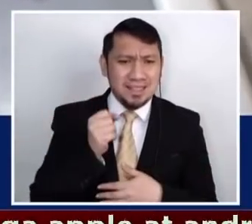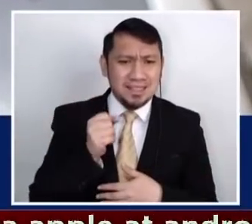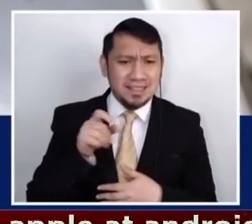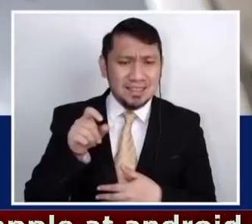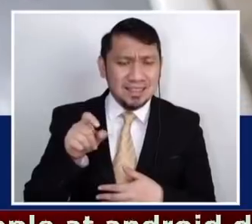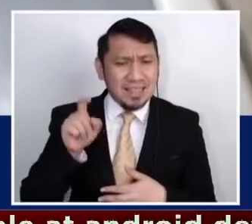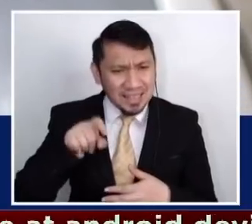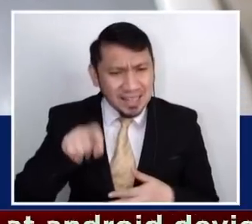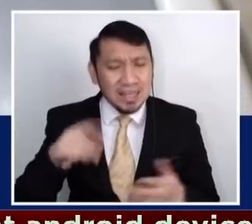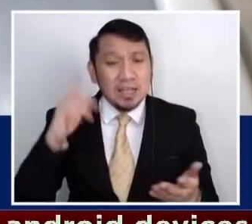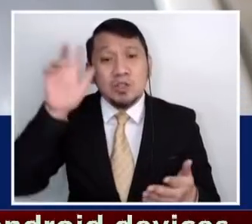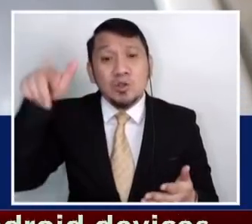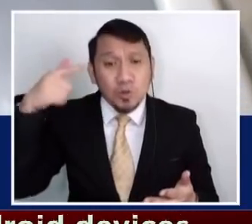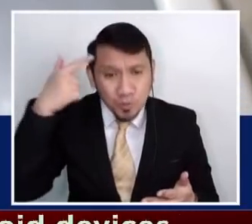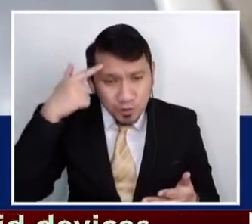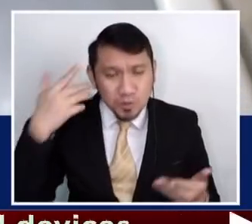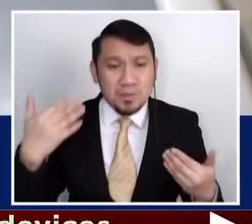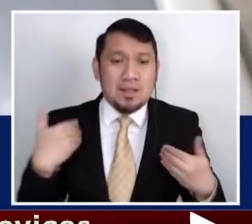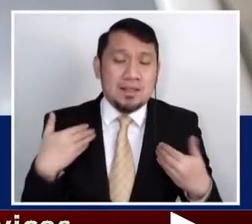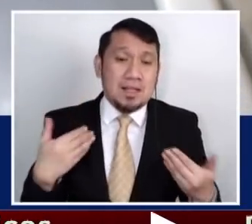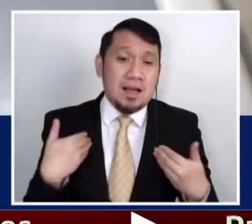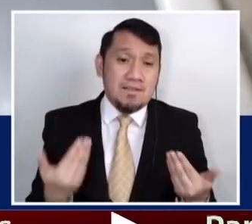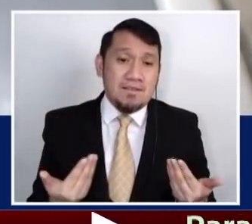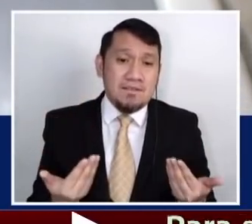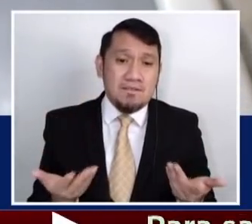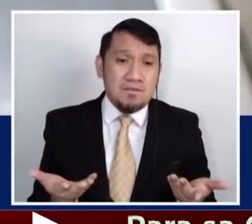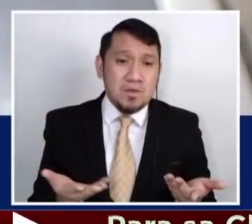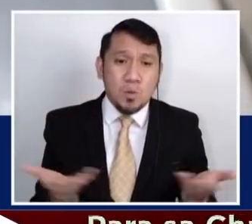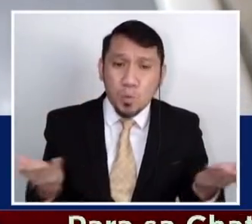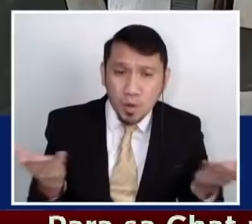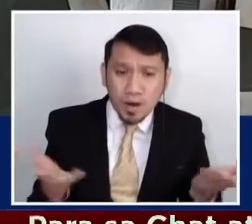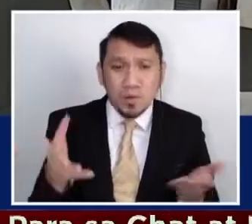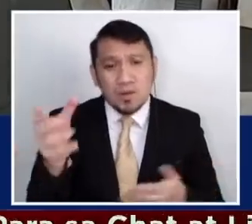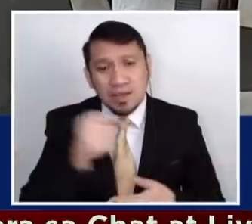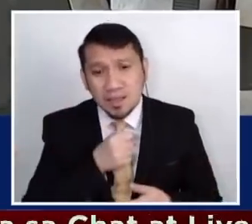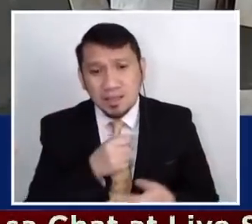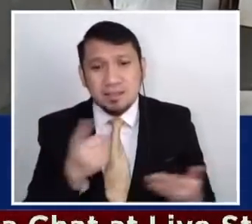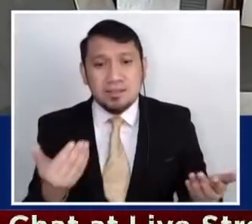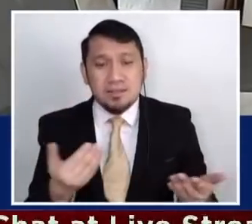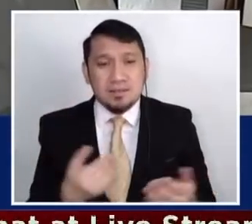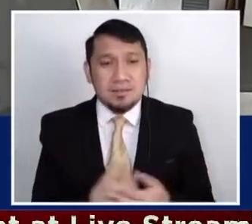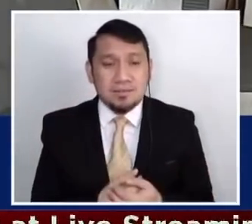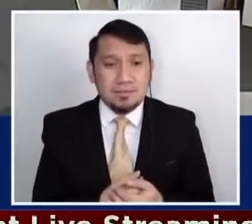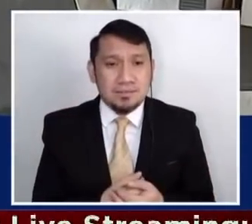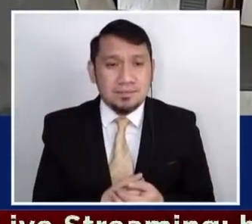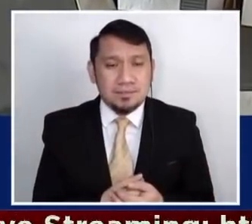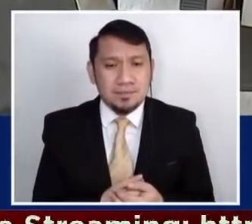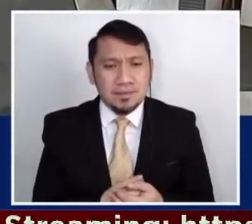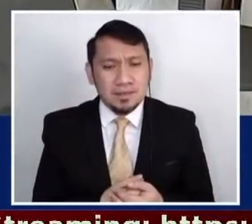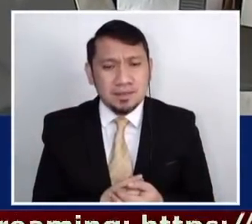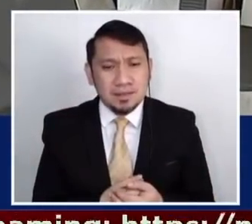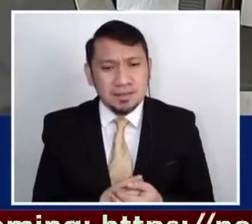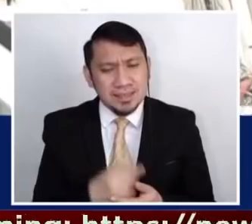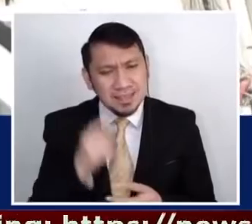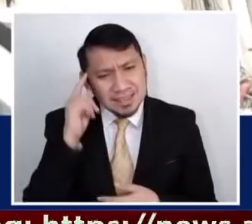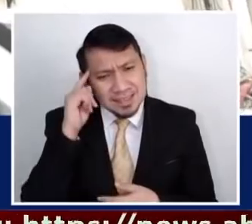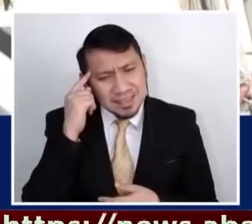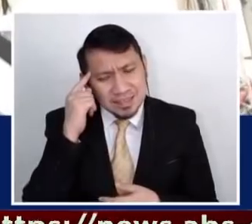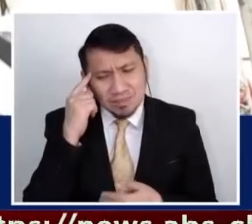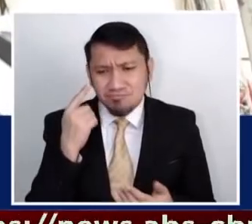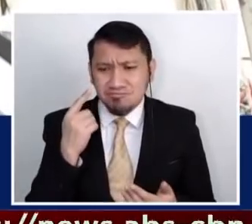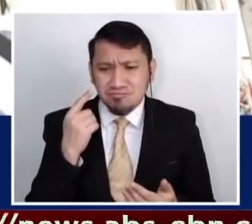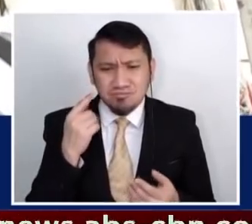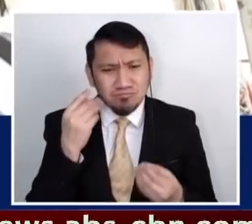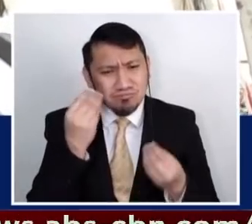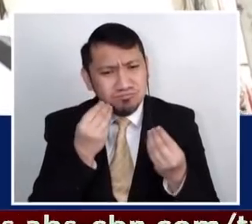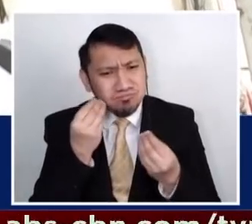yung public announcement na dito mo siya kukunin, i-claim nga ganun. Nagtataka rin ang angkas driver na si Danilo kung